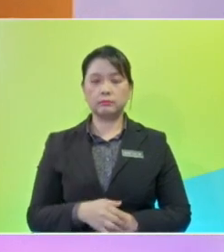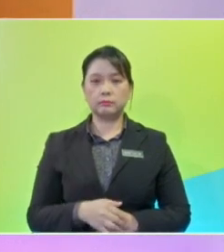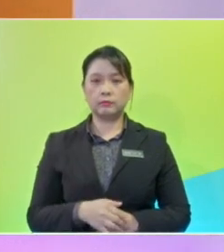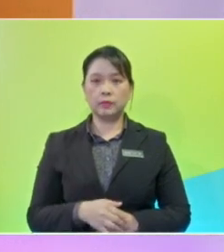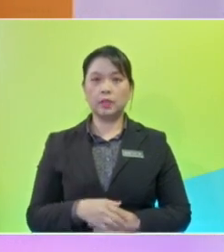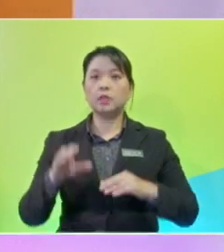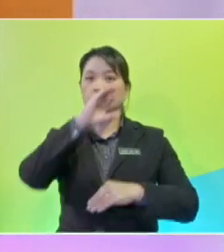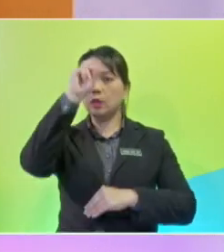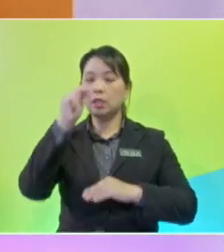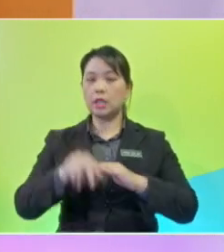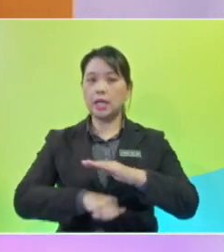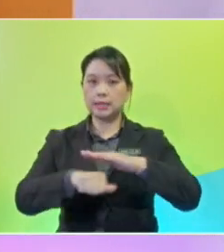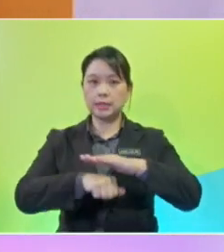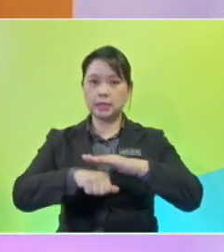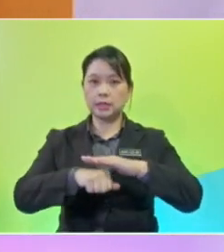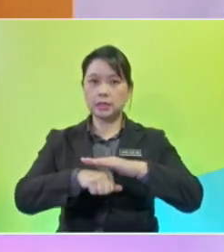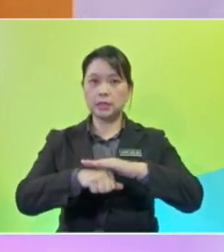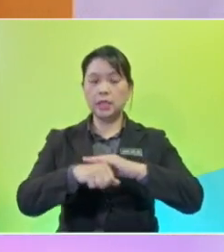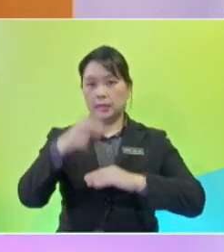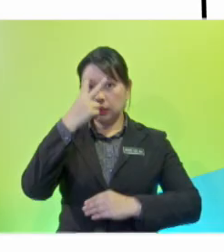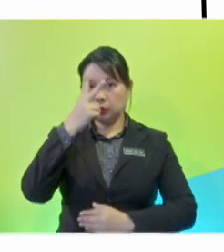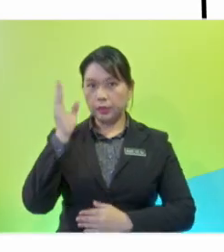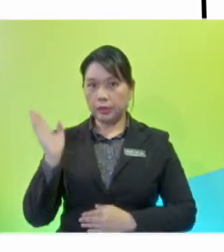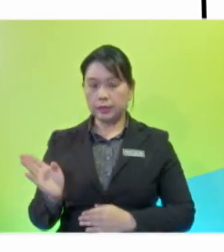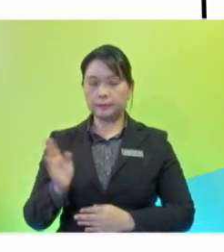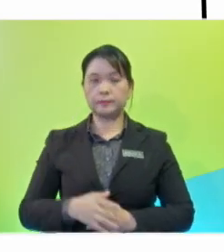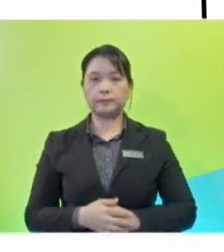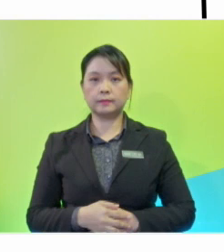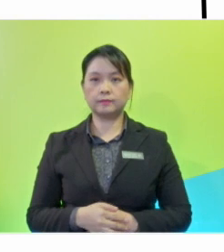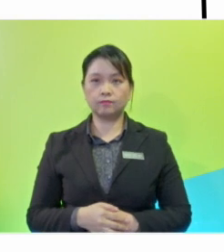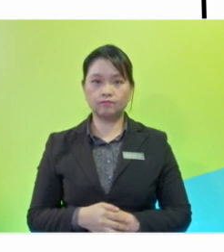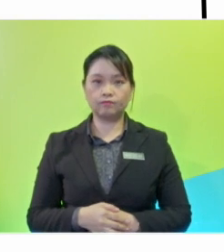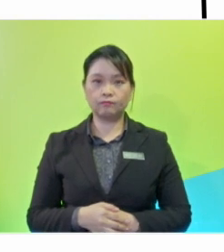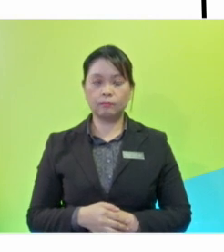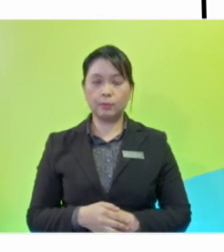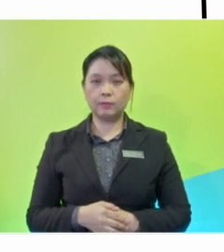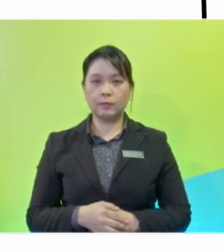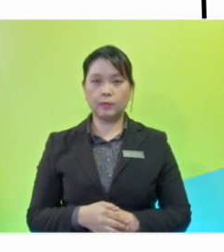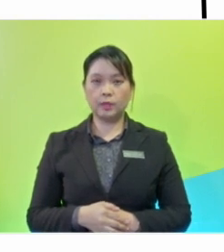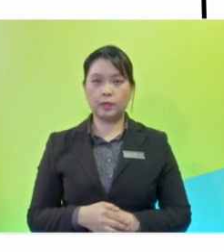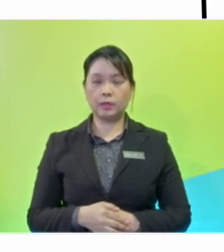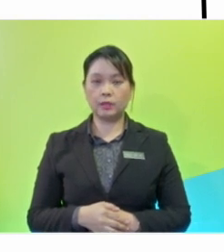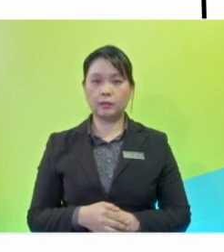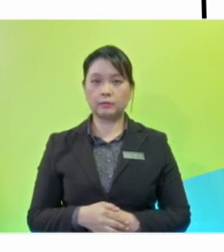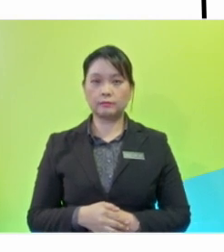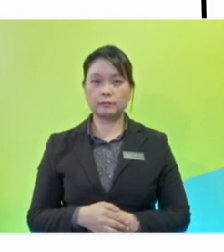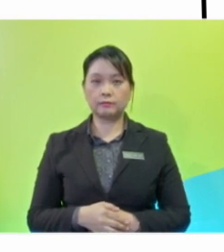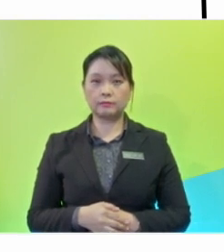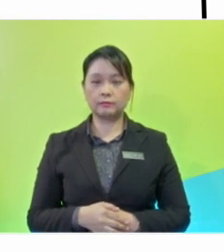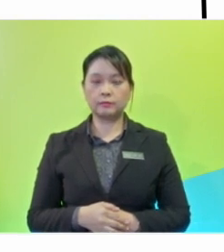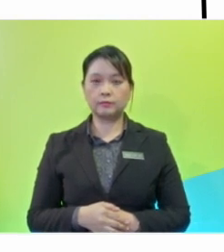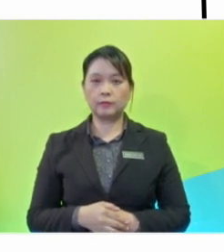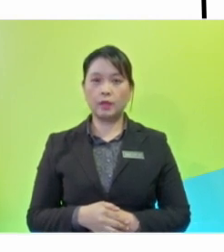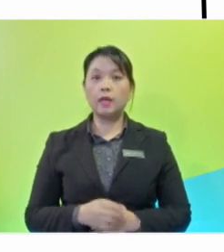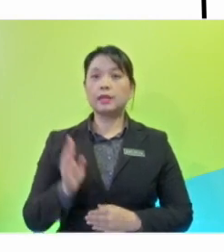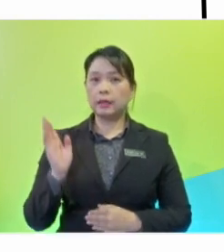soalnya adalah 4 - 1 3X + 2 + 2E Oke kalau tadi kita tutuplah pengambilan kita perlu buat